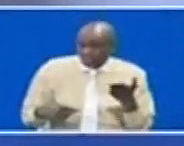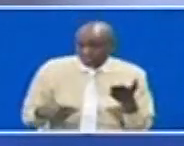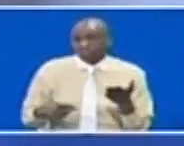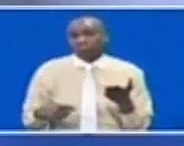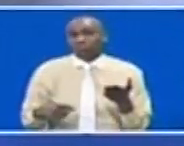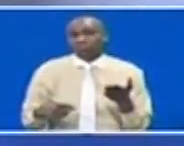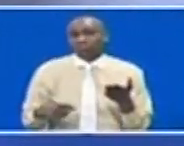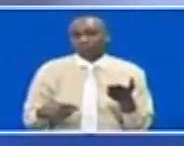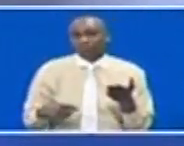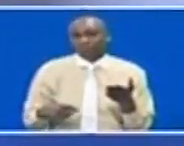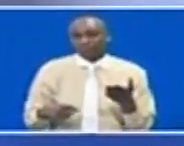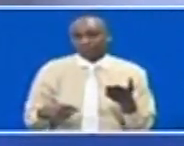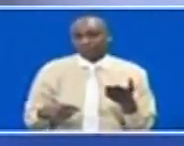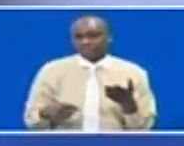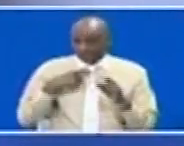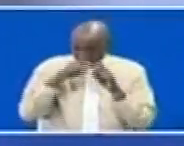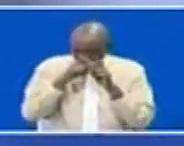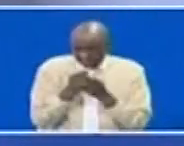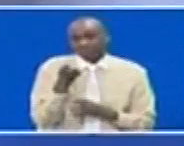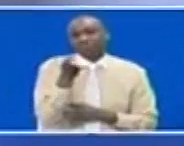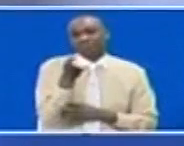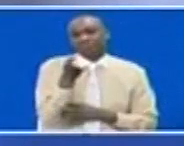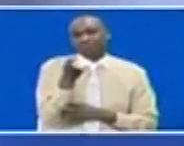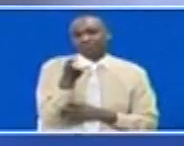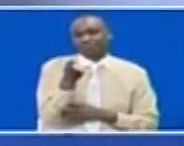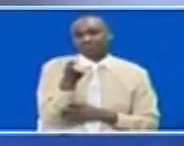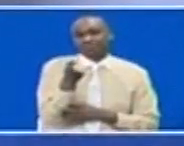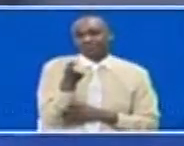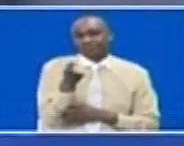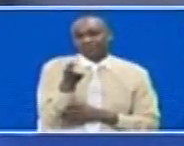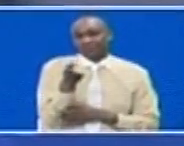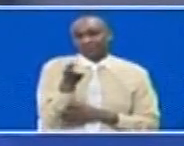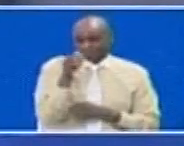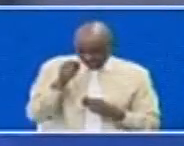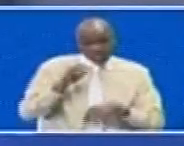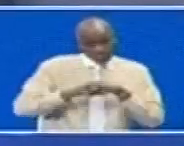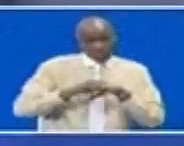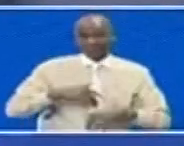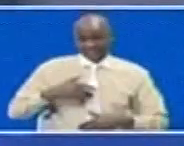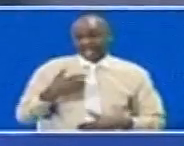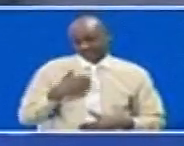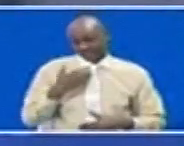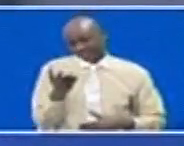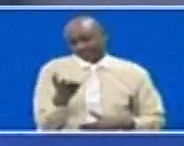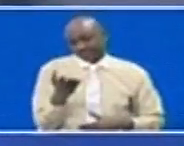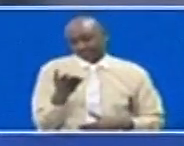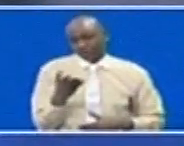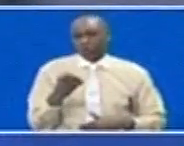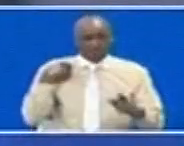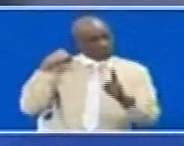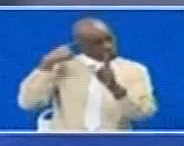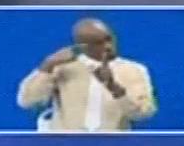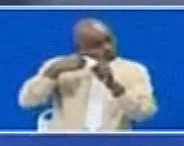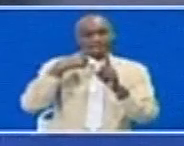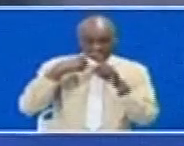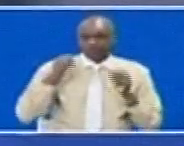are our team has not been close for so long, but I think we'll do well. It's a very good feeling and I'm optimistic for